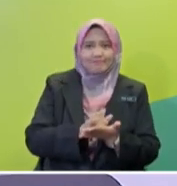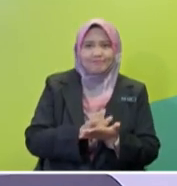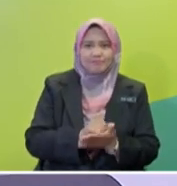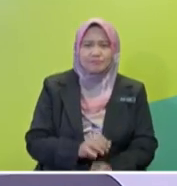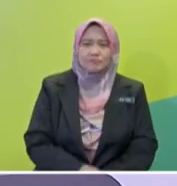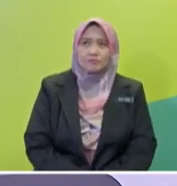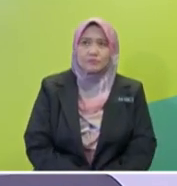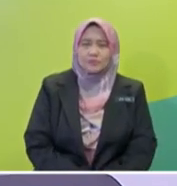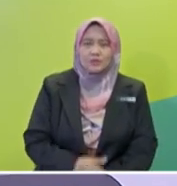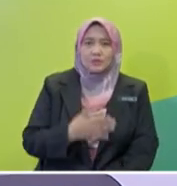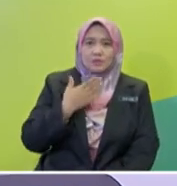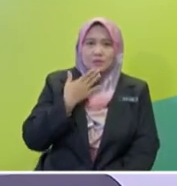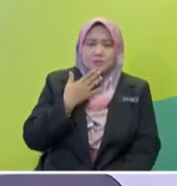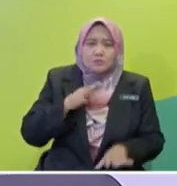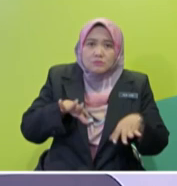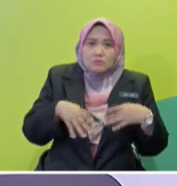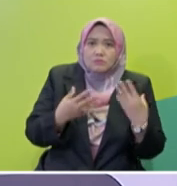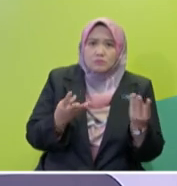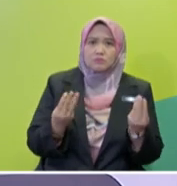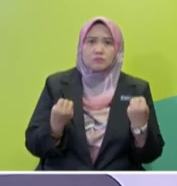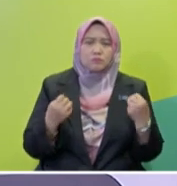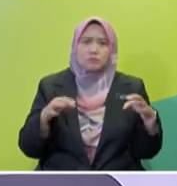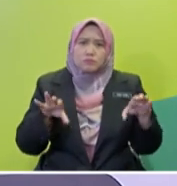alamak tapi macam mana